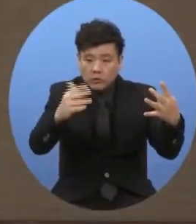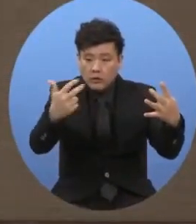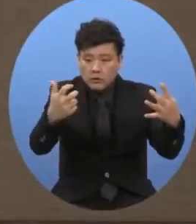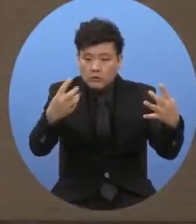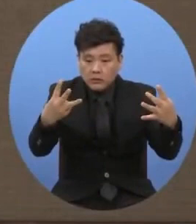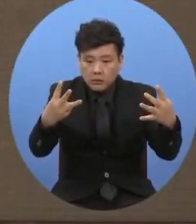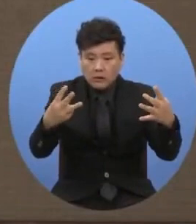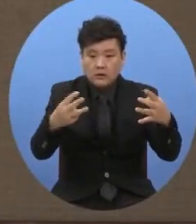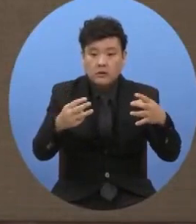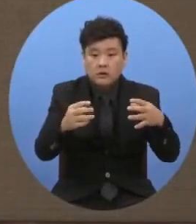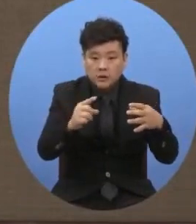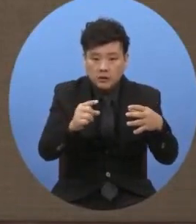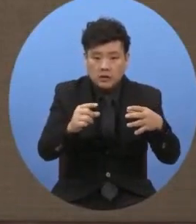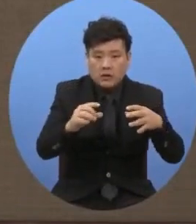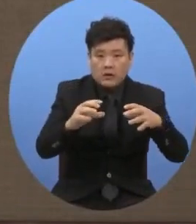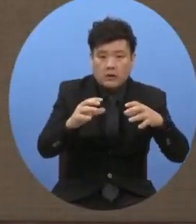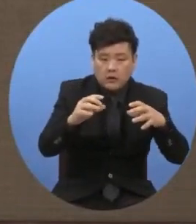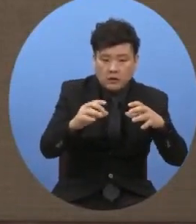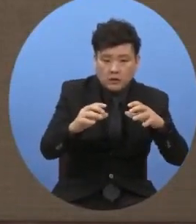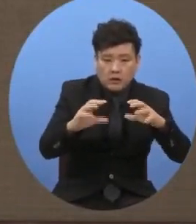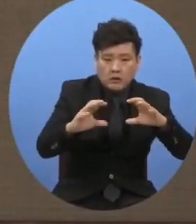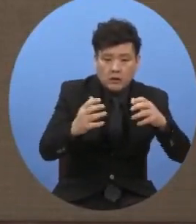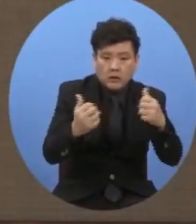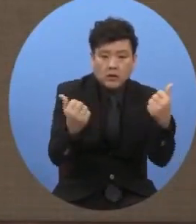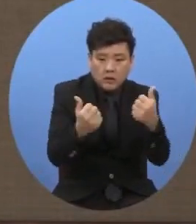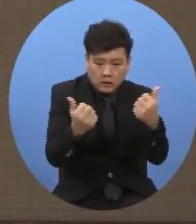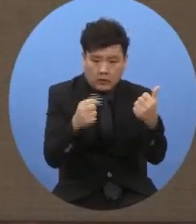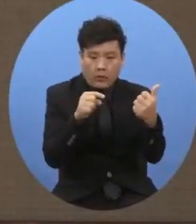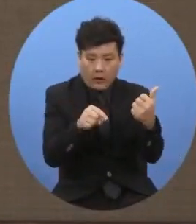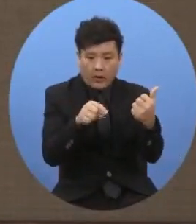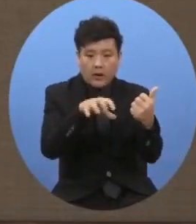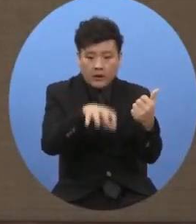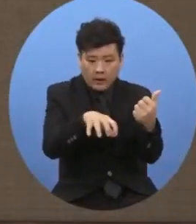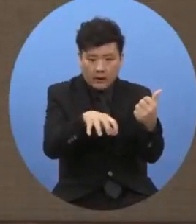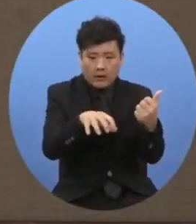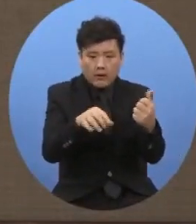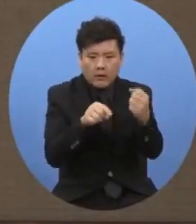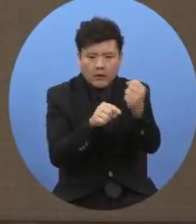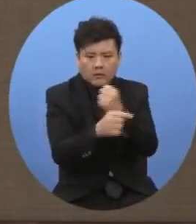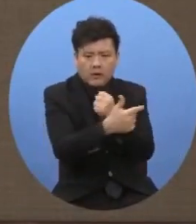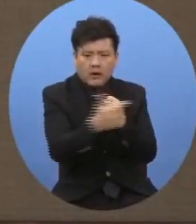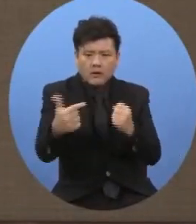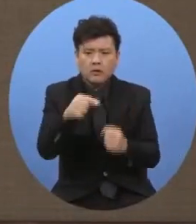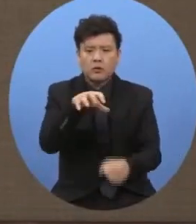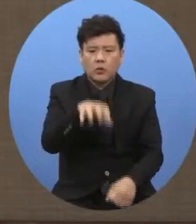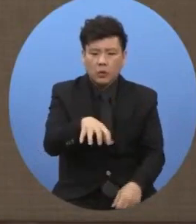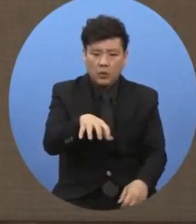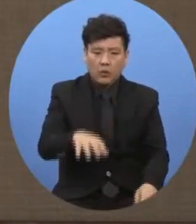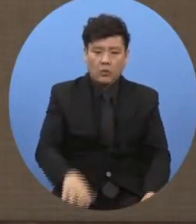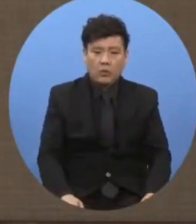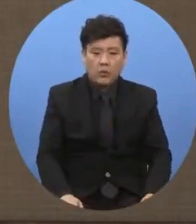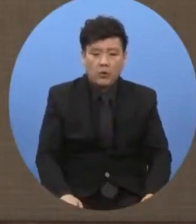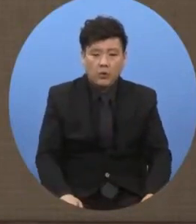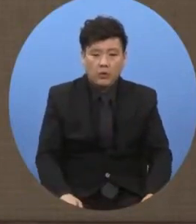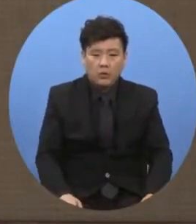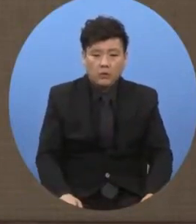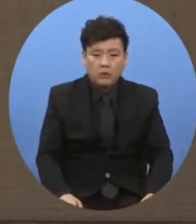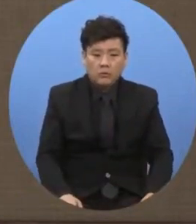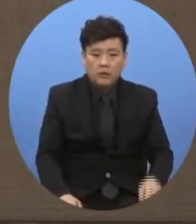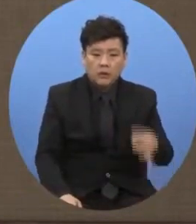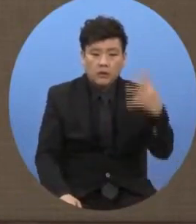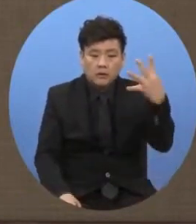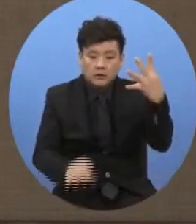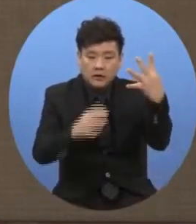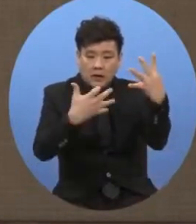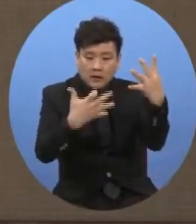국회의사당이었고, 2024년 오늘에 이르기까지 거대한 역사의 파도와 함께했기 때문입니다. 항해 무장투쟁의 공간이었고, 4.19